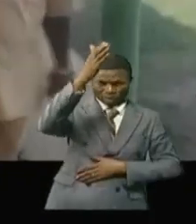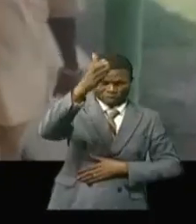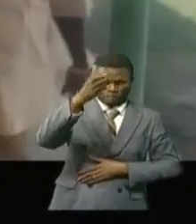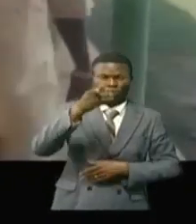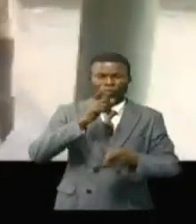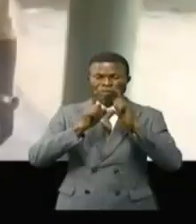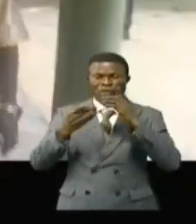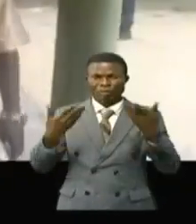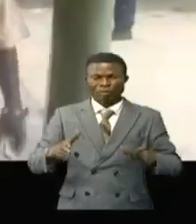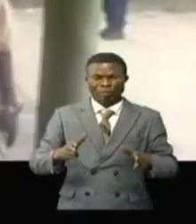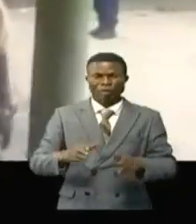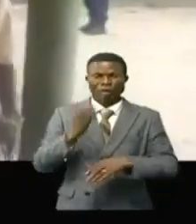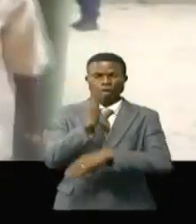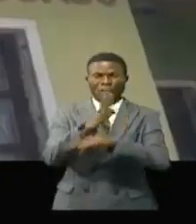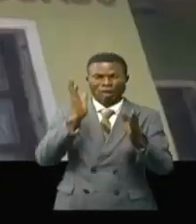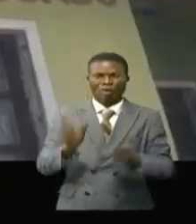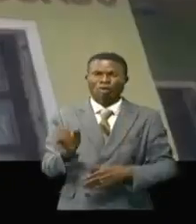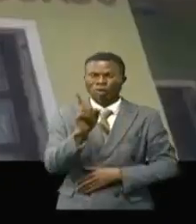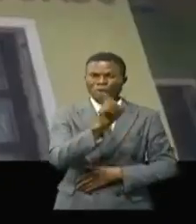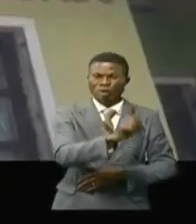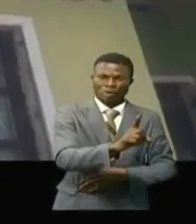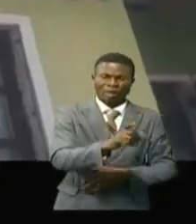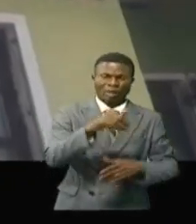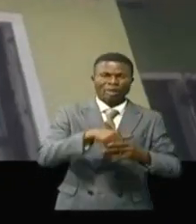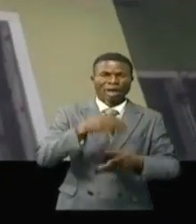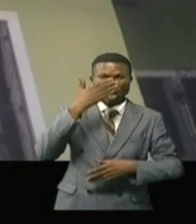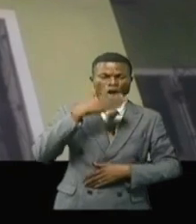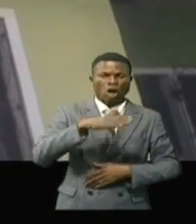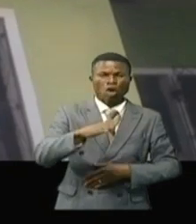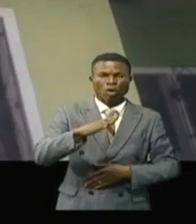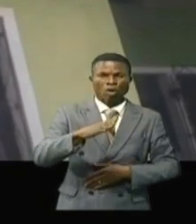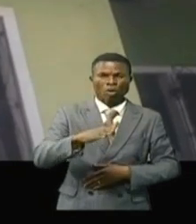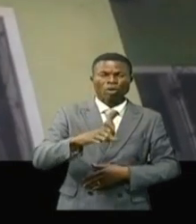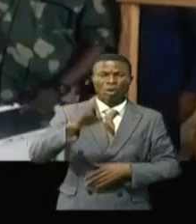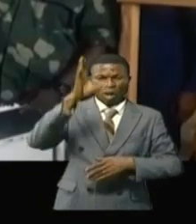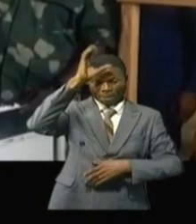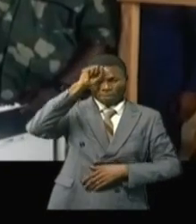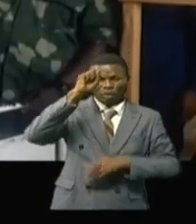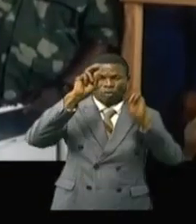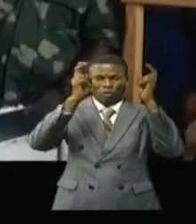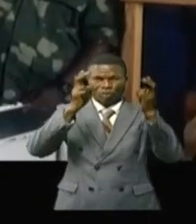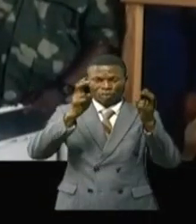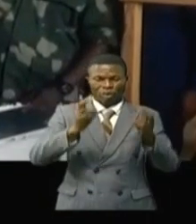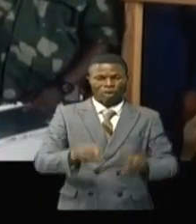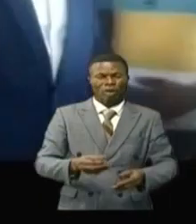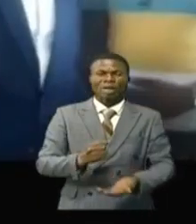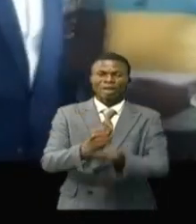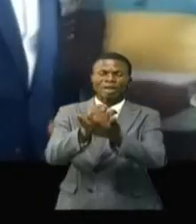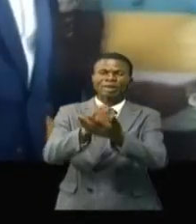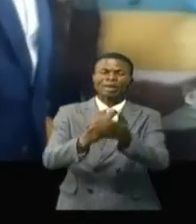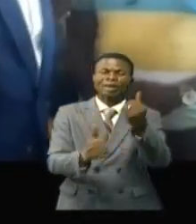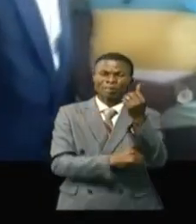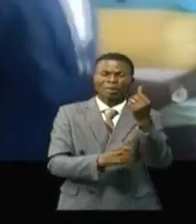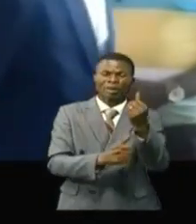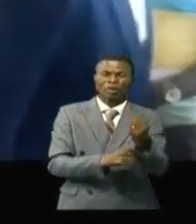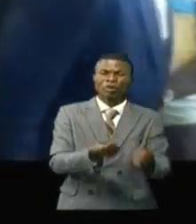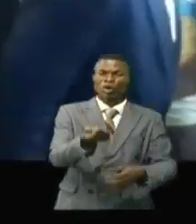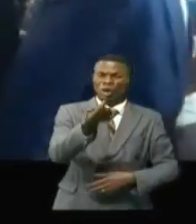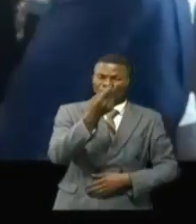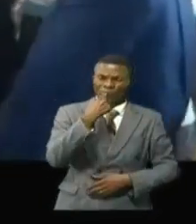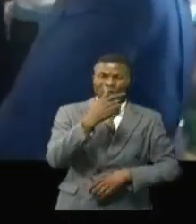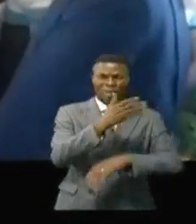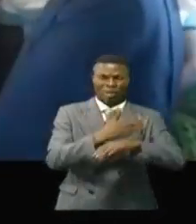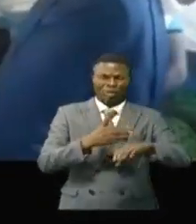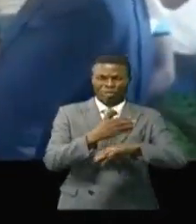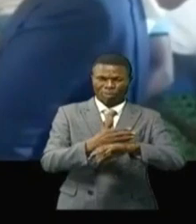entretien, le conseiller s'est rendu ensuite à l'hôpital de référence de Bandundu pour apporter l'assistance médicale à toutes